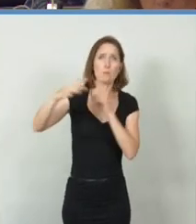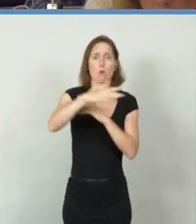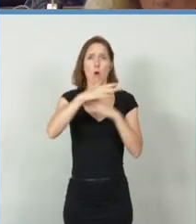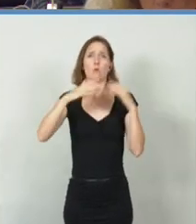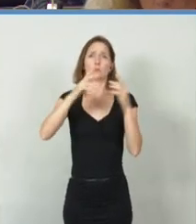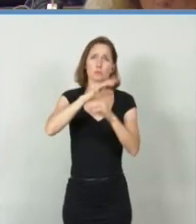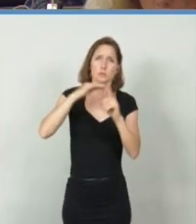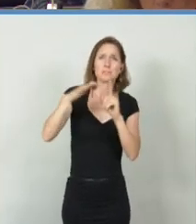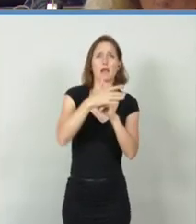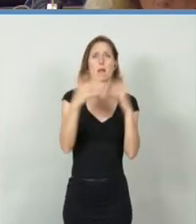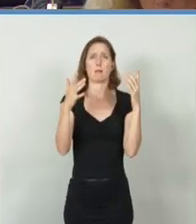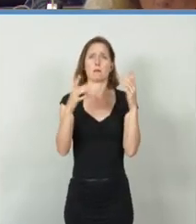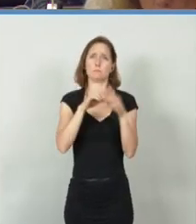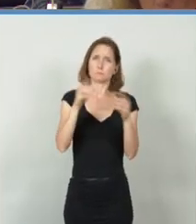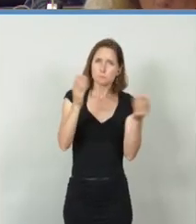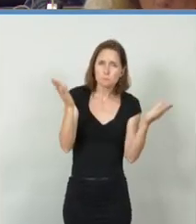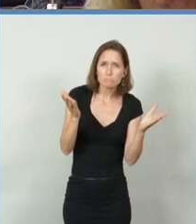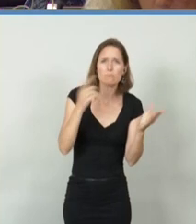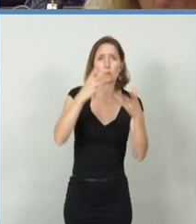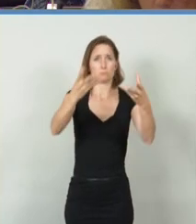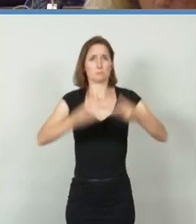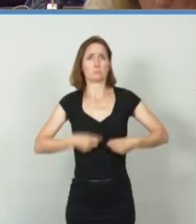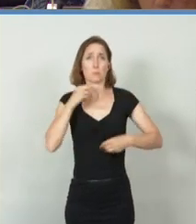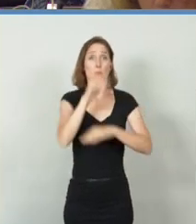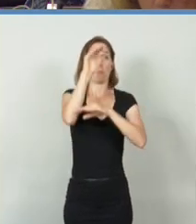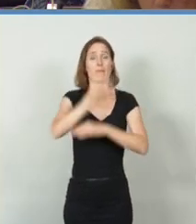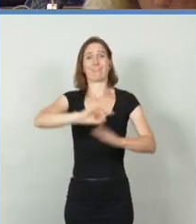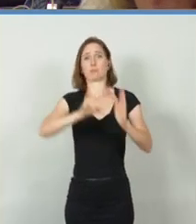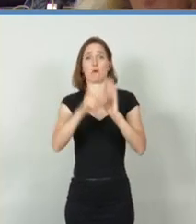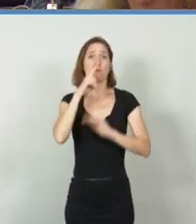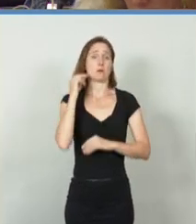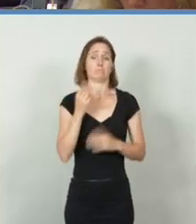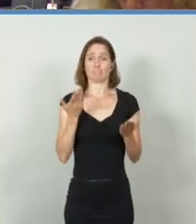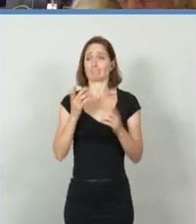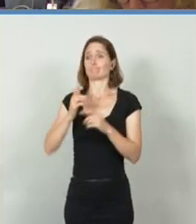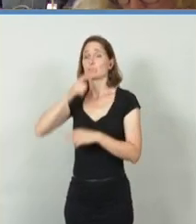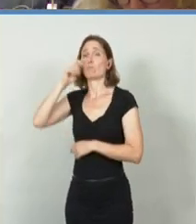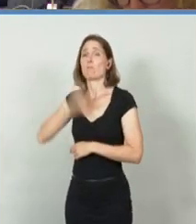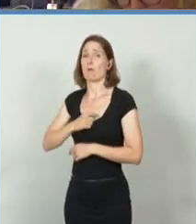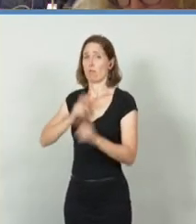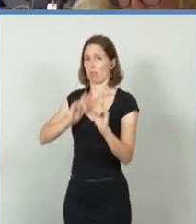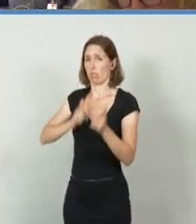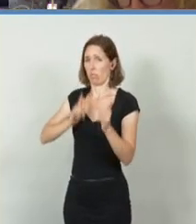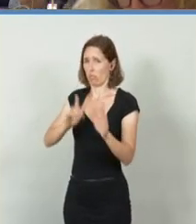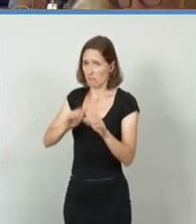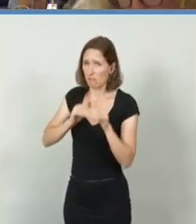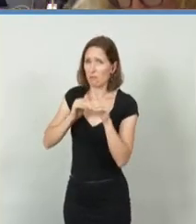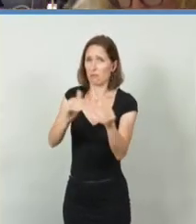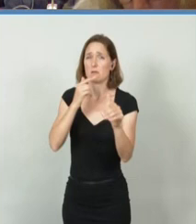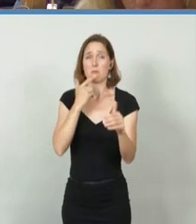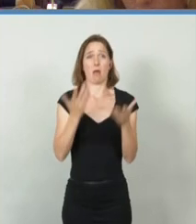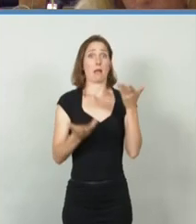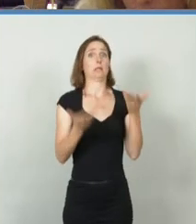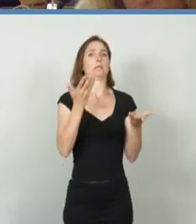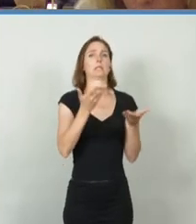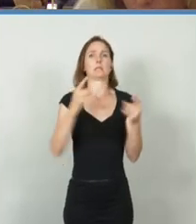protectrice des droits humains alors que la guerre en Ukraine ferrage les équilibres géopolitiques évoluent parfois de manière brutale